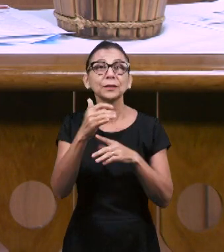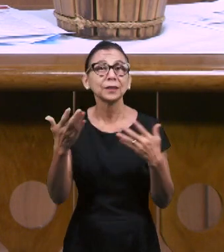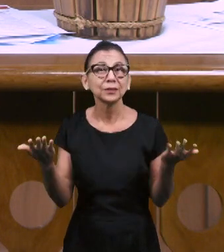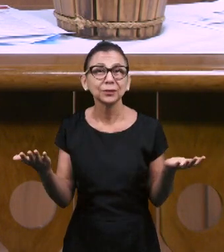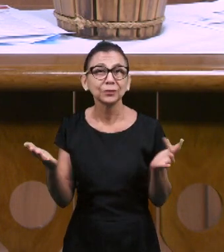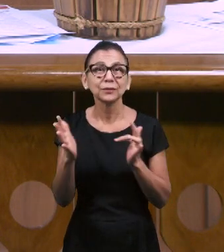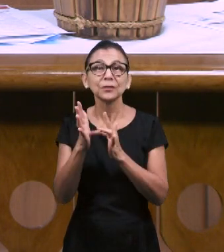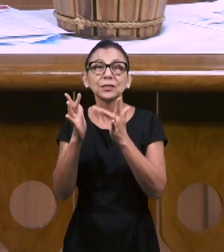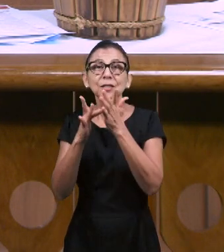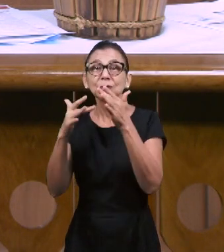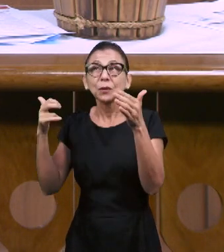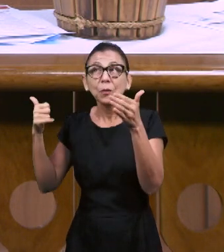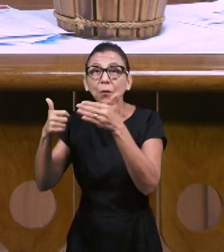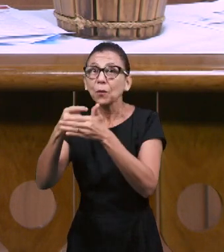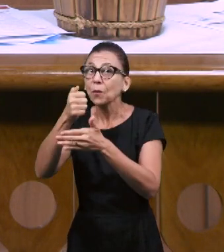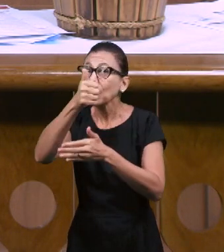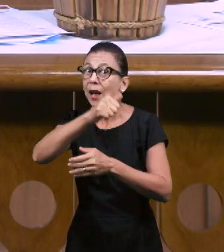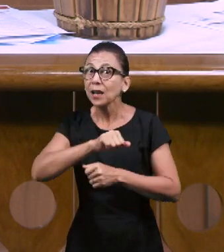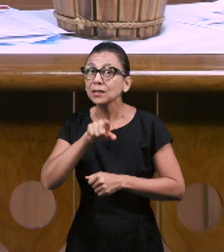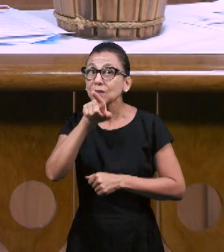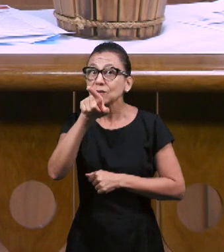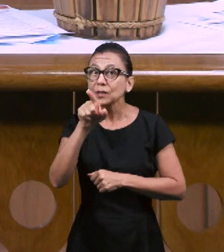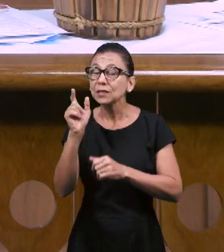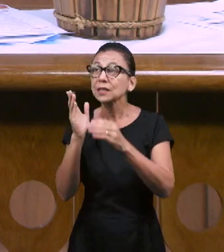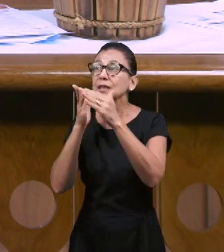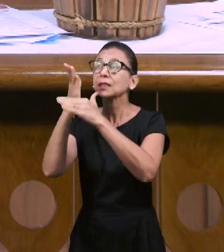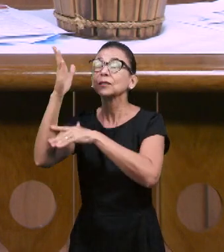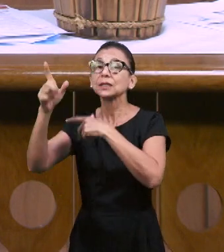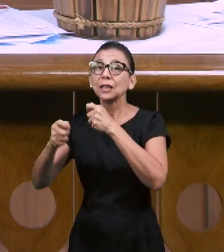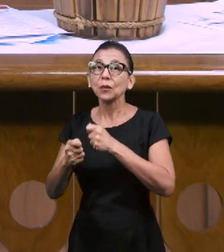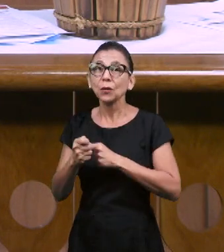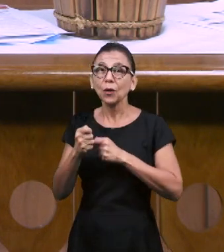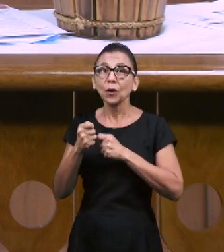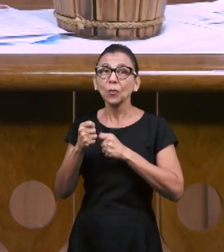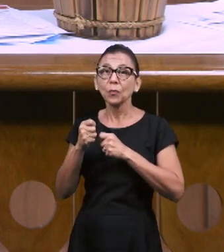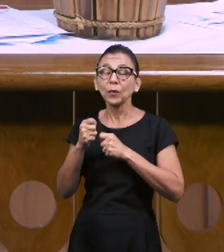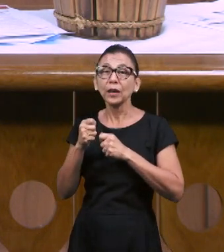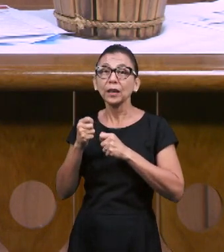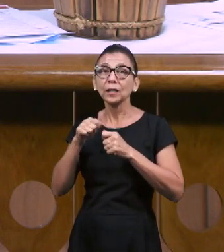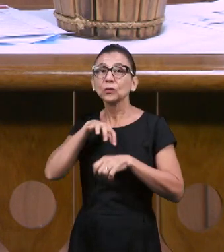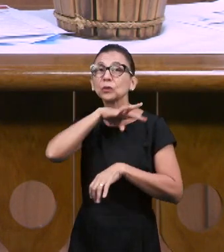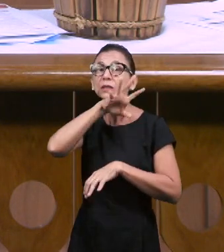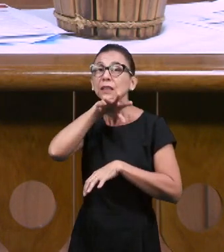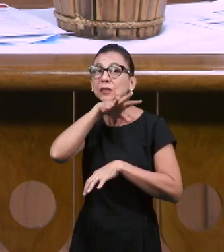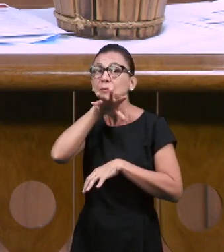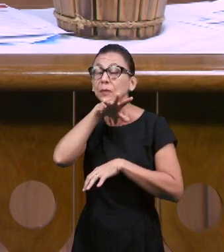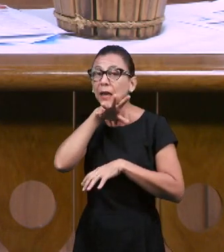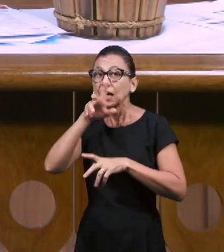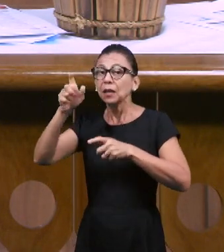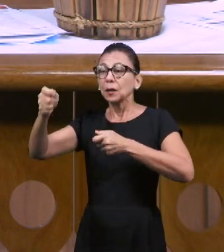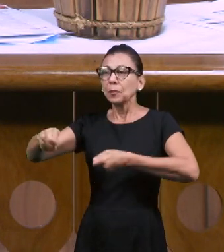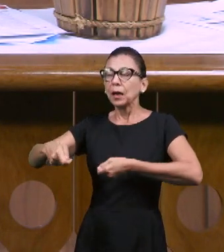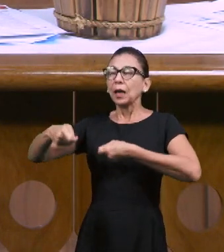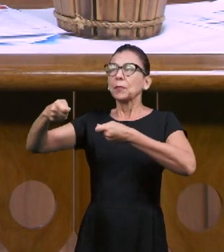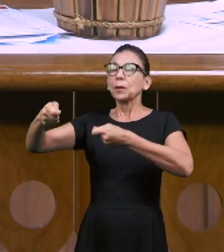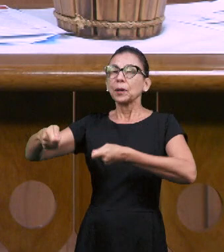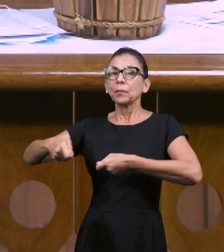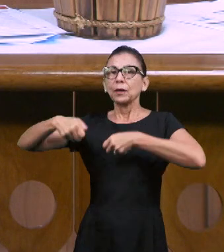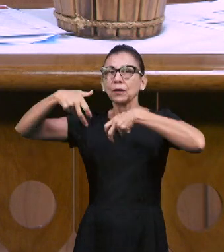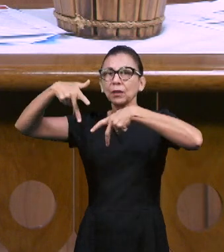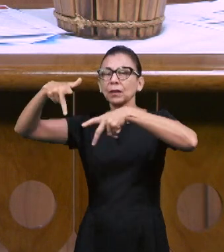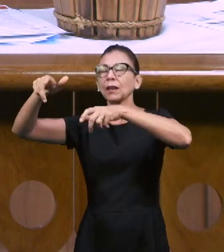est aux portes. Vous allez en traîneau, vous savez de quoi? Vous allez en quoi? Donc